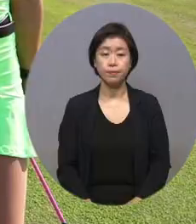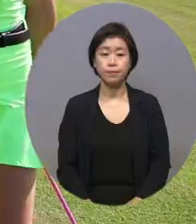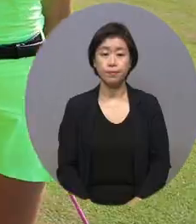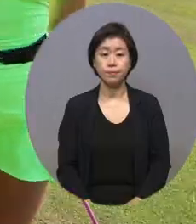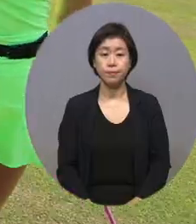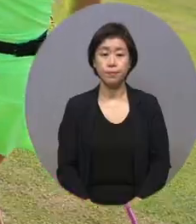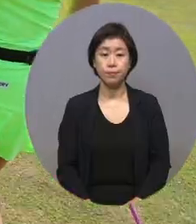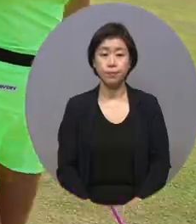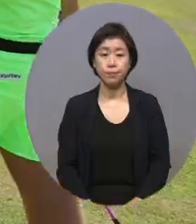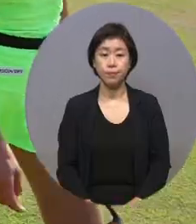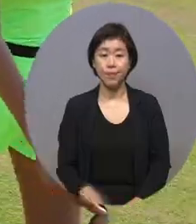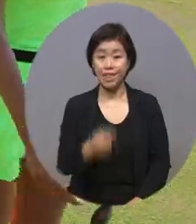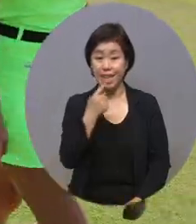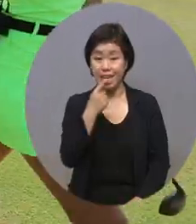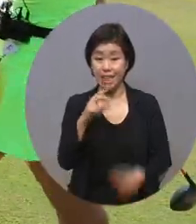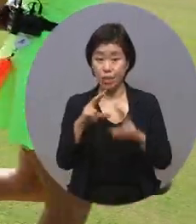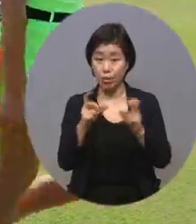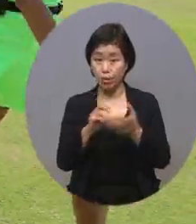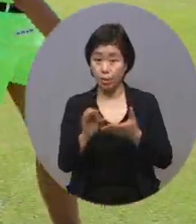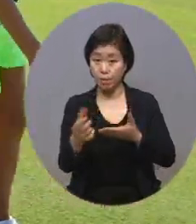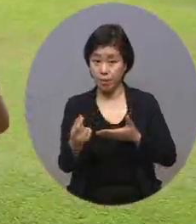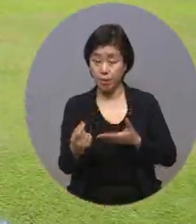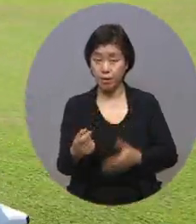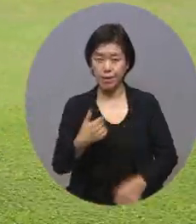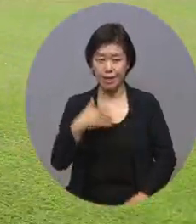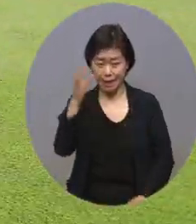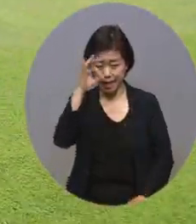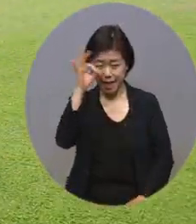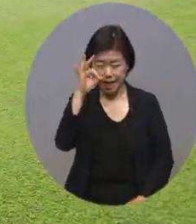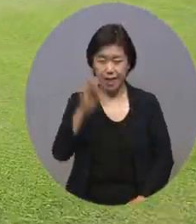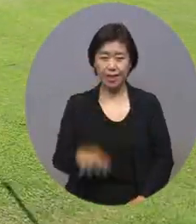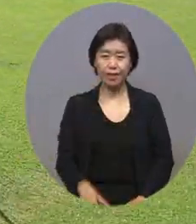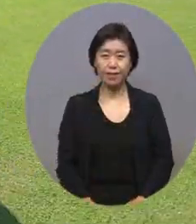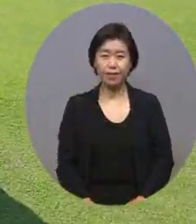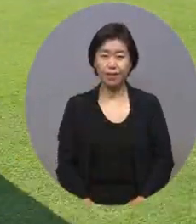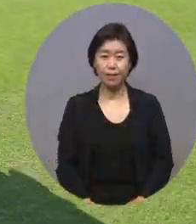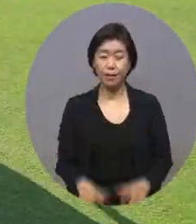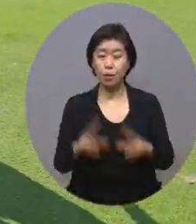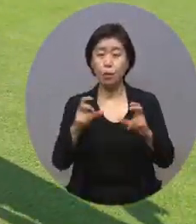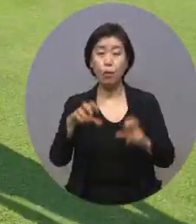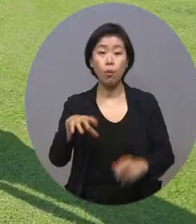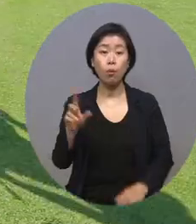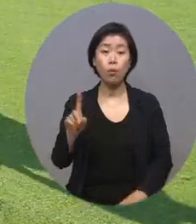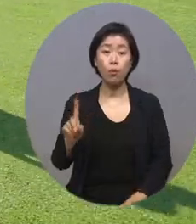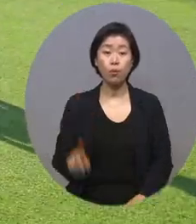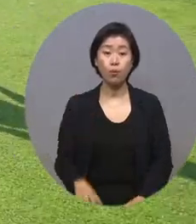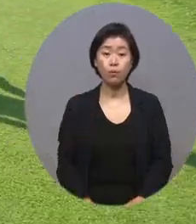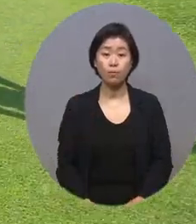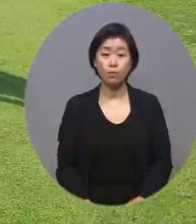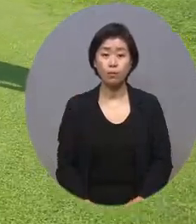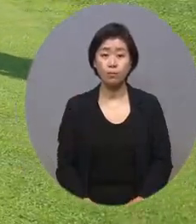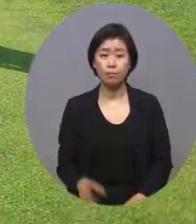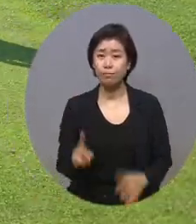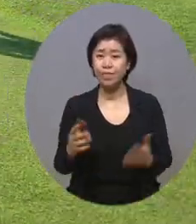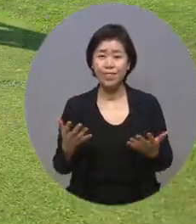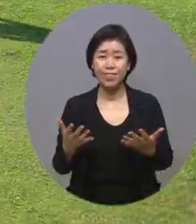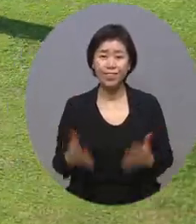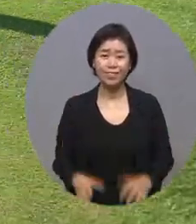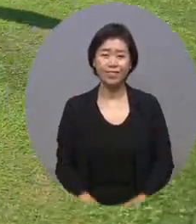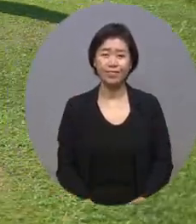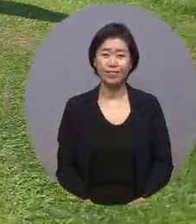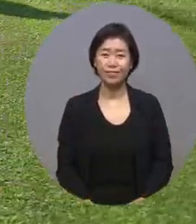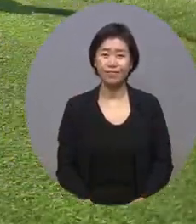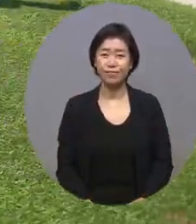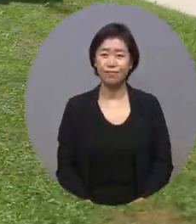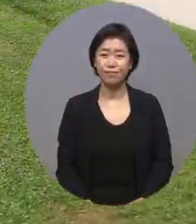은수 하얀 볼로 쳤지? 어머. 나 찾아볼게. 있어봐. 어? 뭐 선일? 여기 있어야 되는데. 뭐 선? 뭐 선?